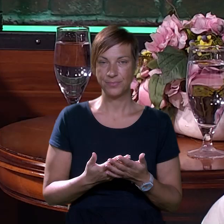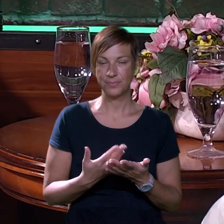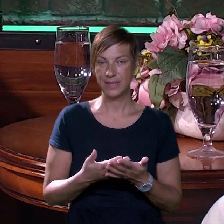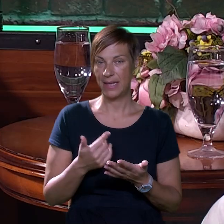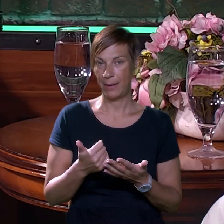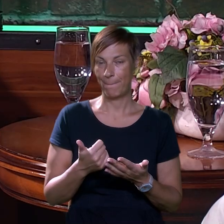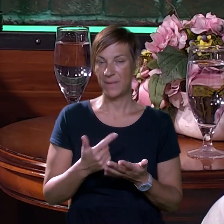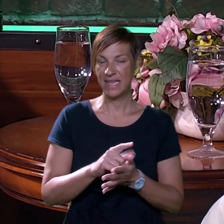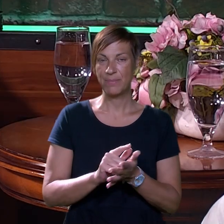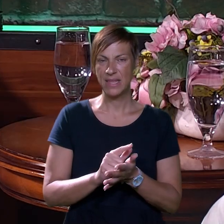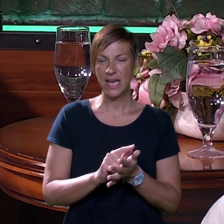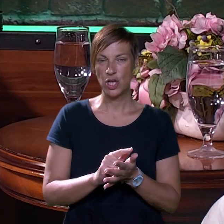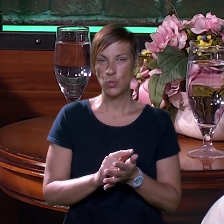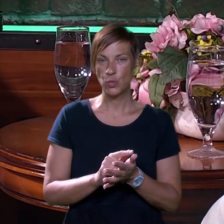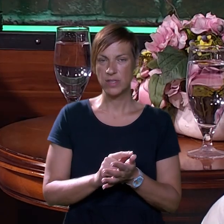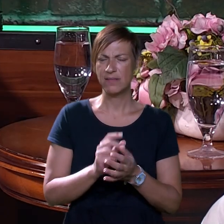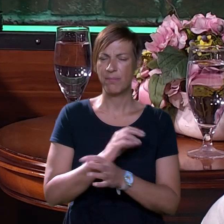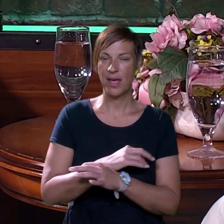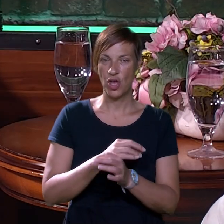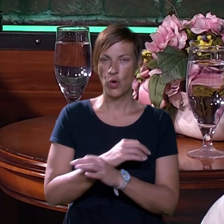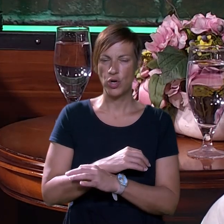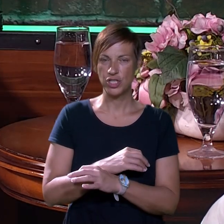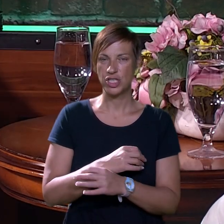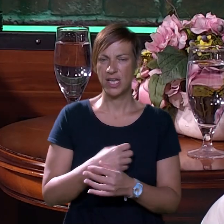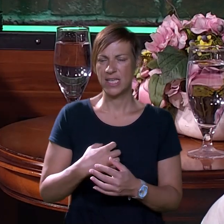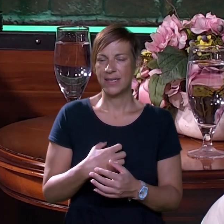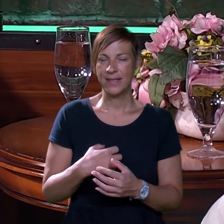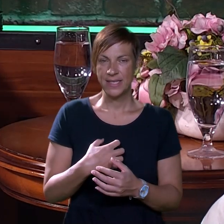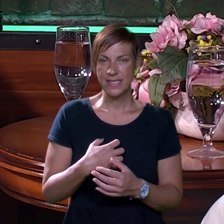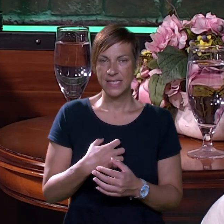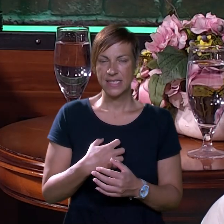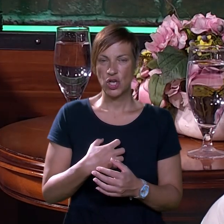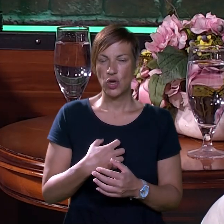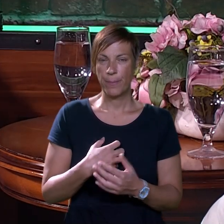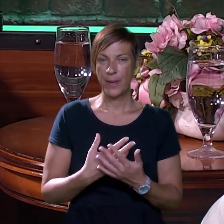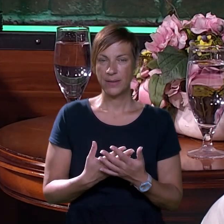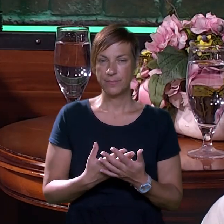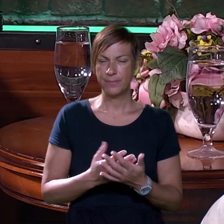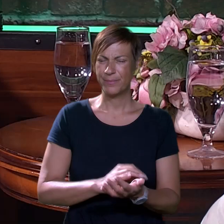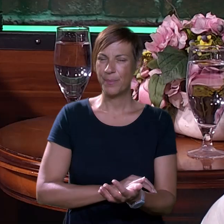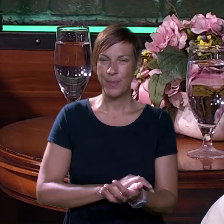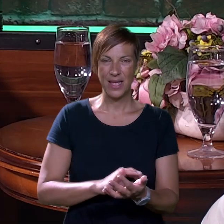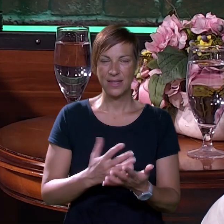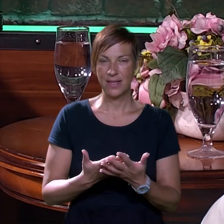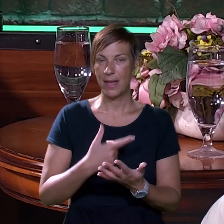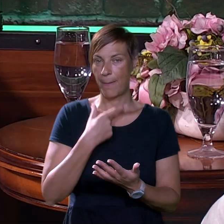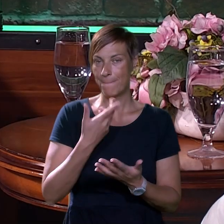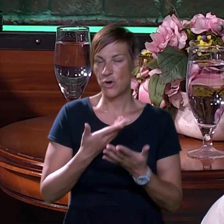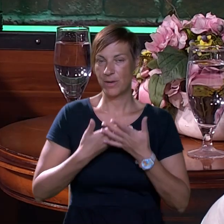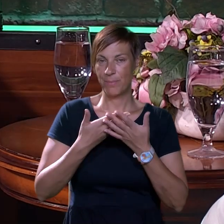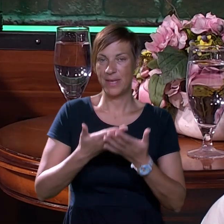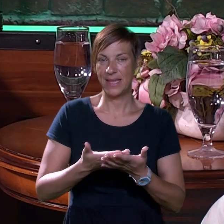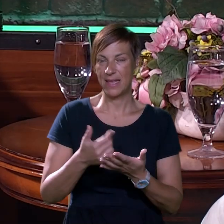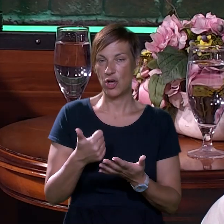U tim jednim svojim trenucima očaja, tjeskobe, patnje, Bog mi je